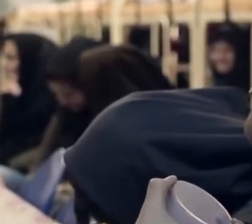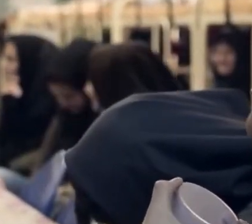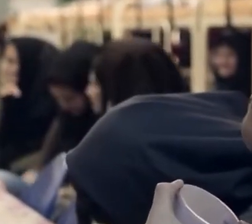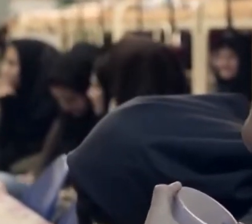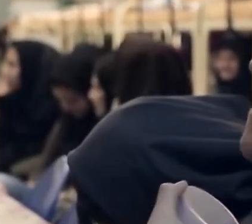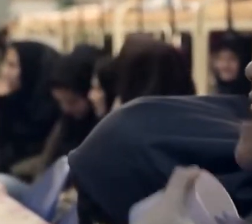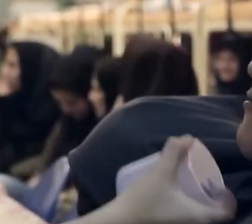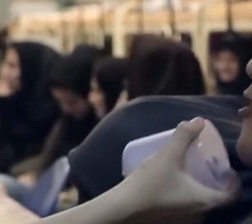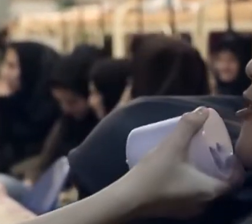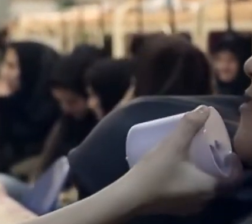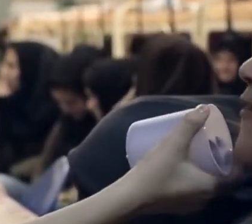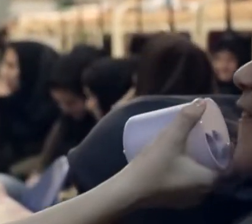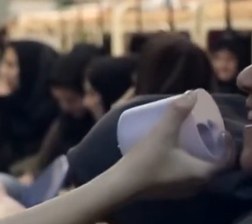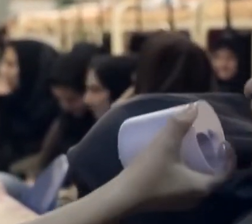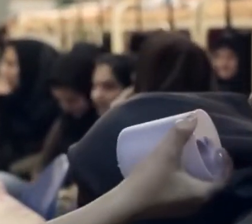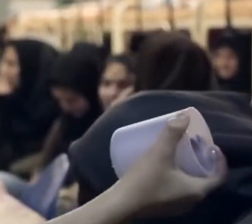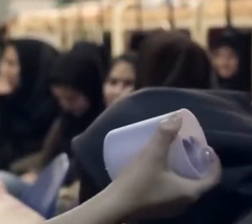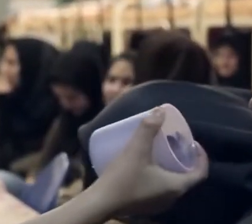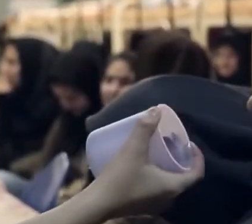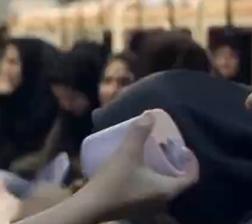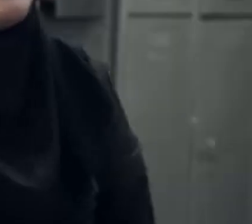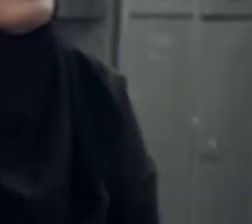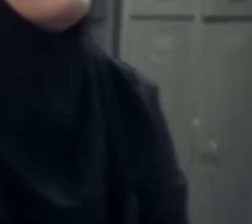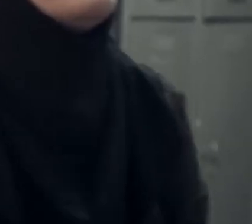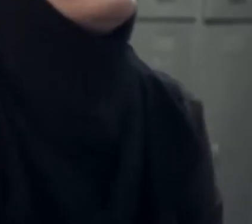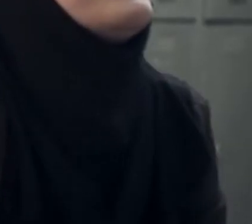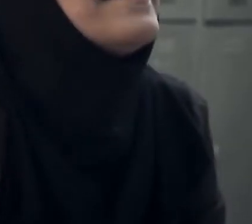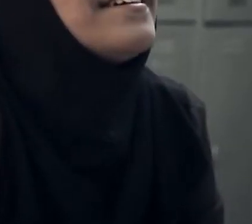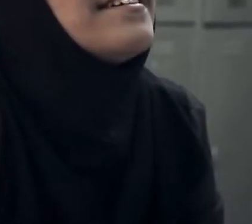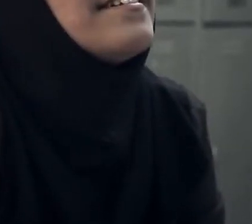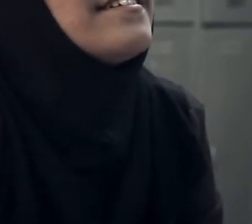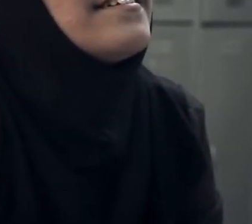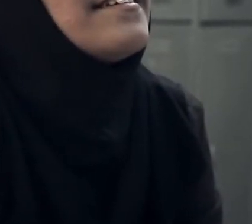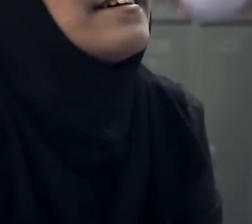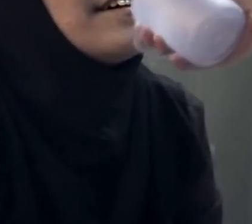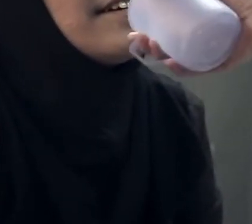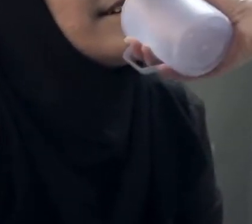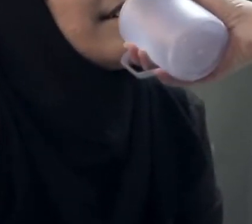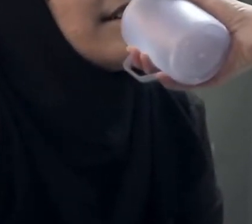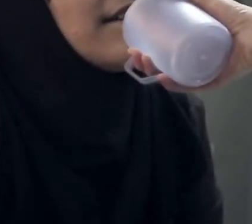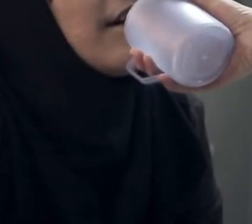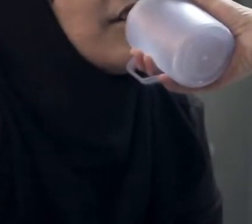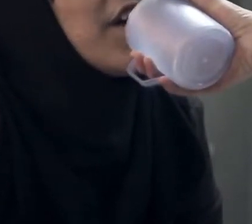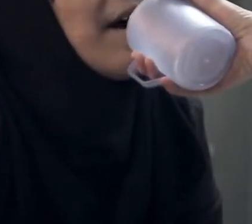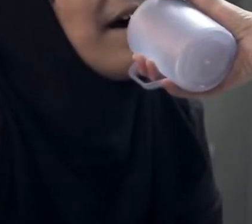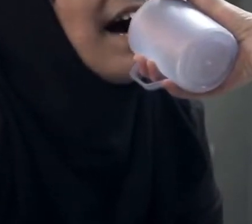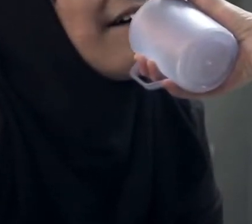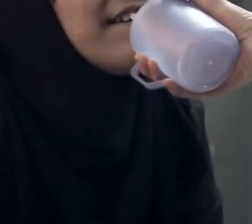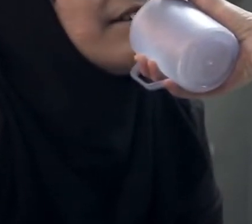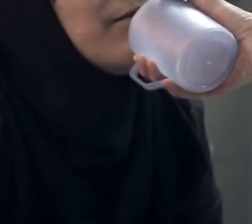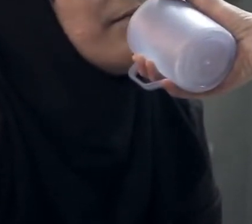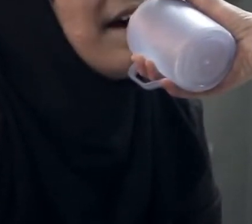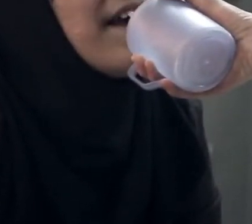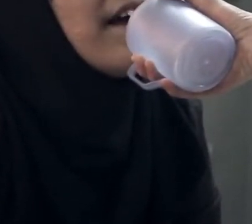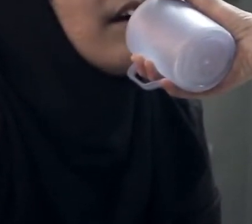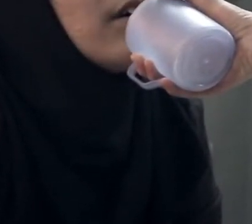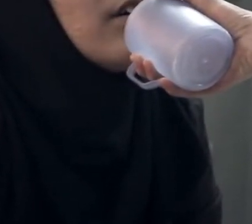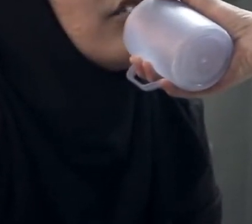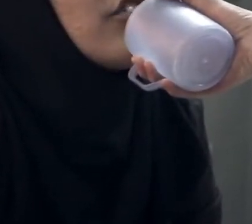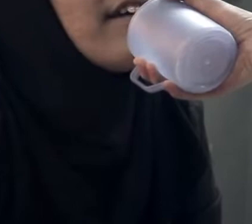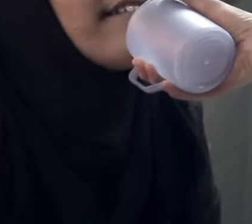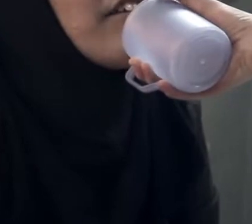کفتره کوکل به سر وای. داداشت چجوری اذیتت میکرد؟ داداشم عوضی بود،